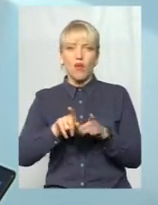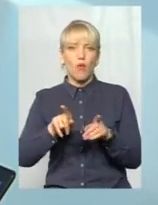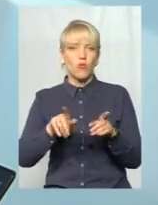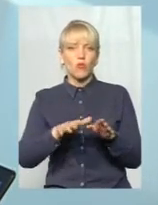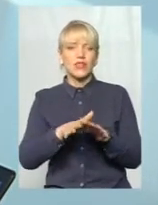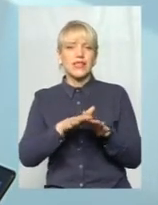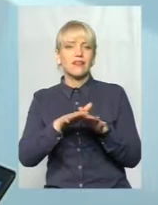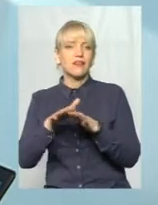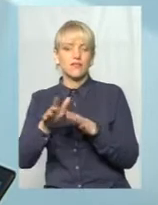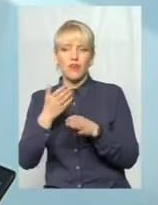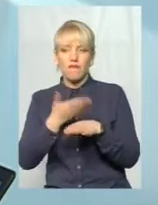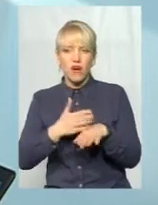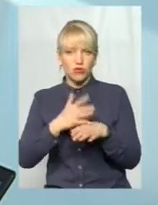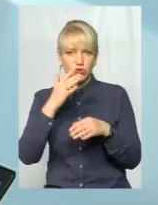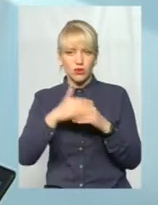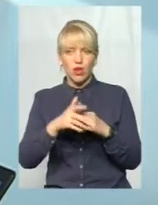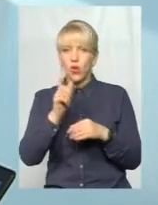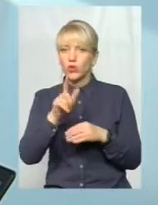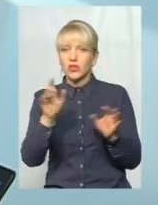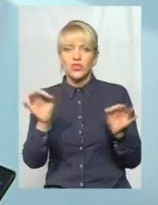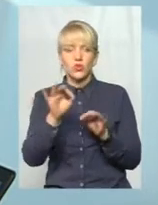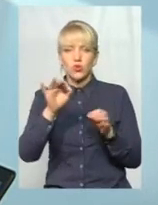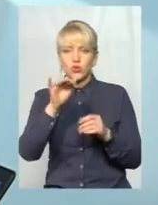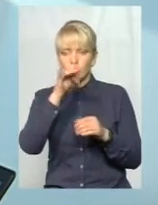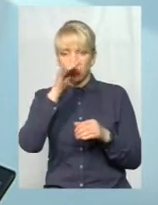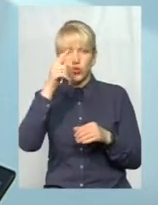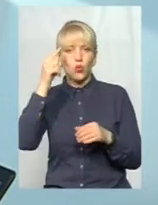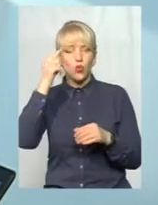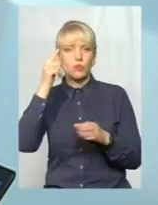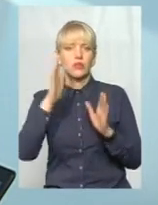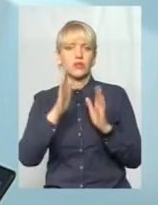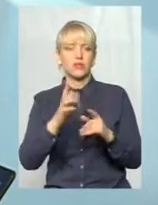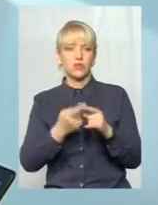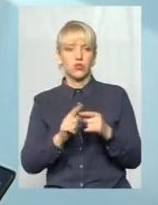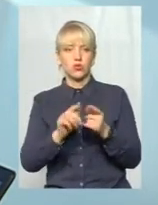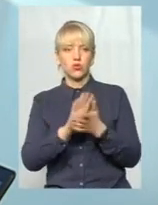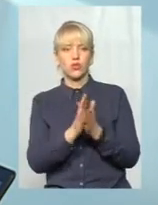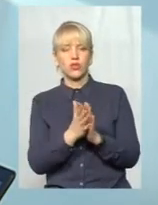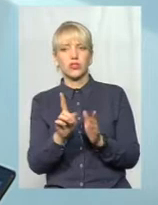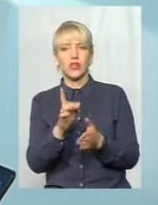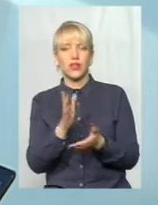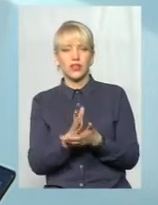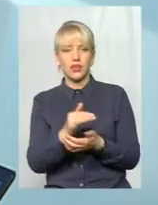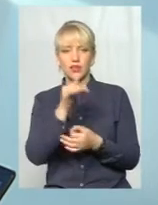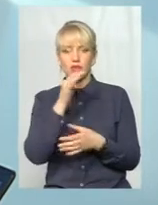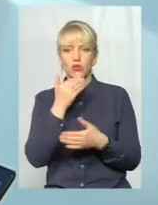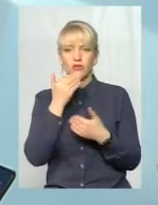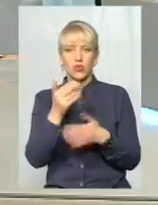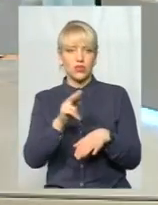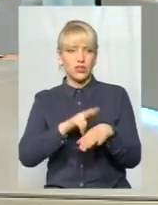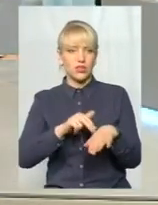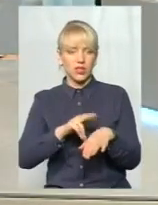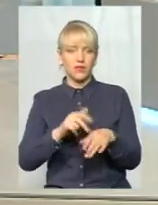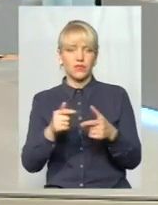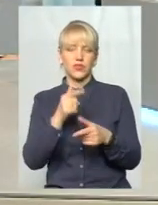важко зорієнтуватися. Людина ні про що не думає іншого, тільки вже про цю ситуацію, яка є. Вона не може ні звернутися в правоохоронні органи,